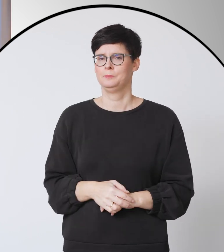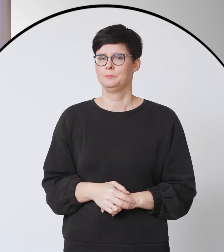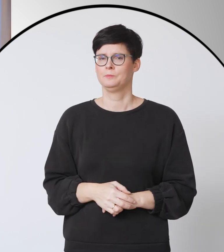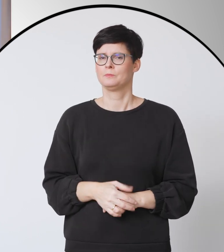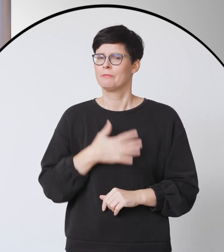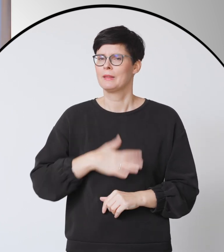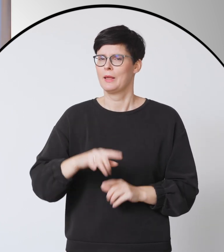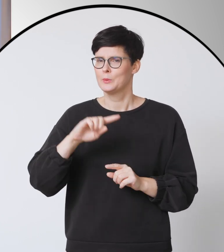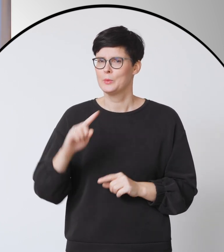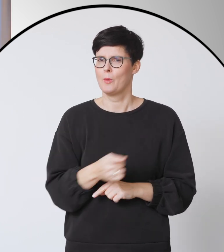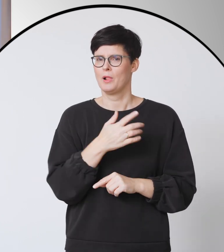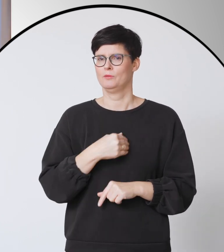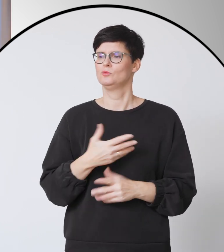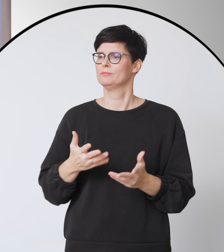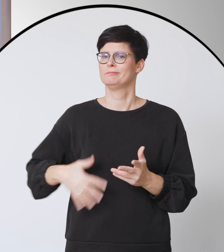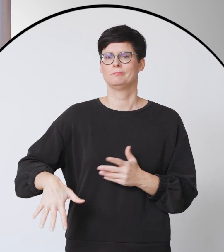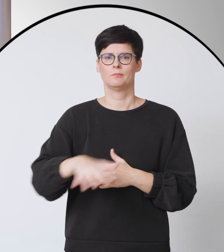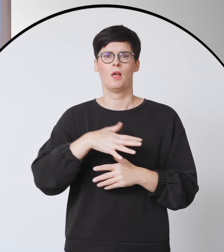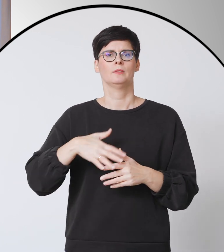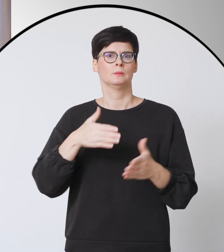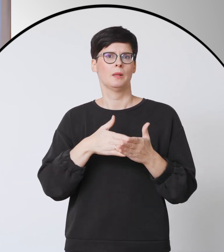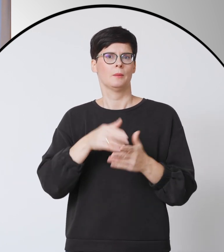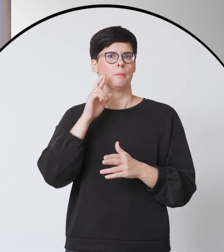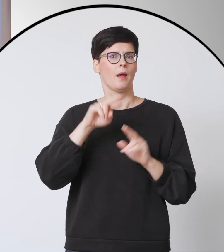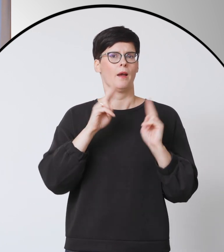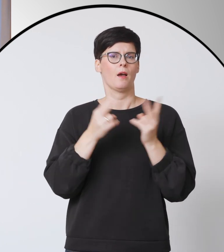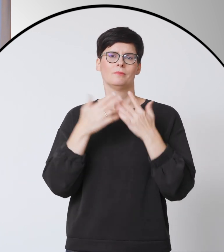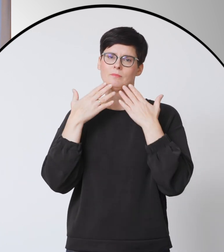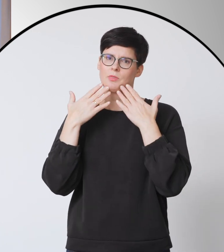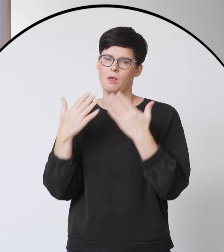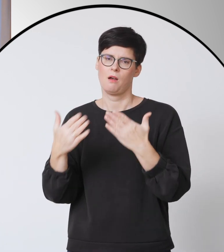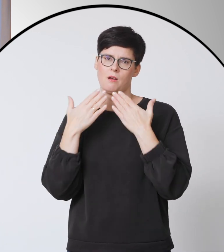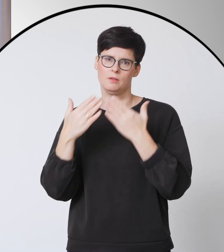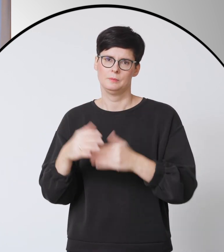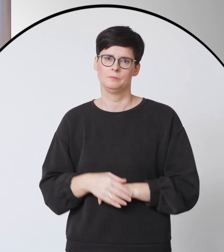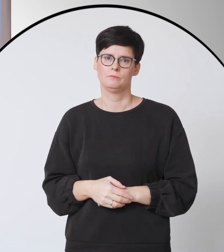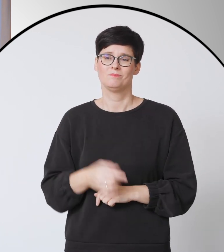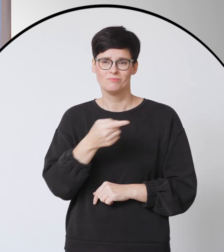möchte nochmals meinen Dank auch im Namen des Landesbehindertenbeirates